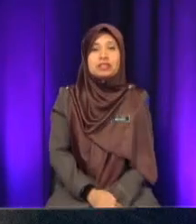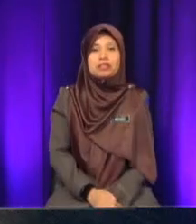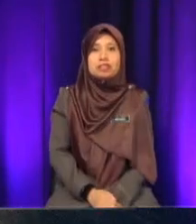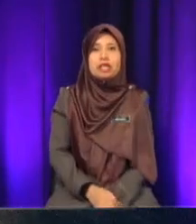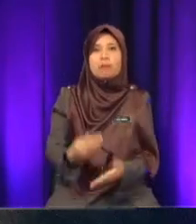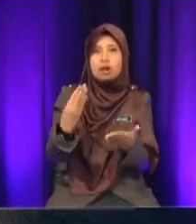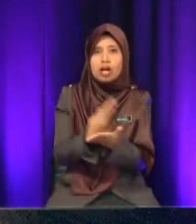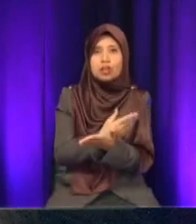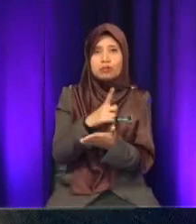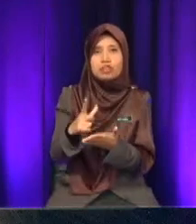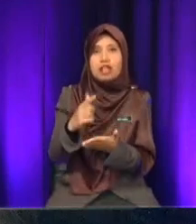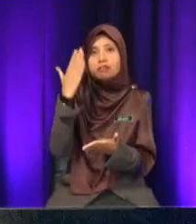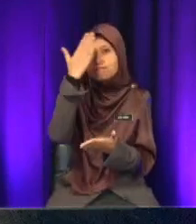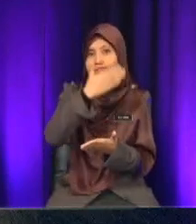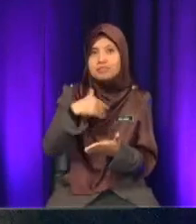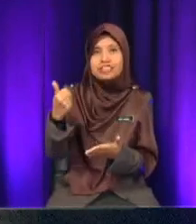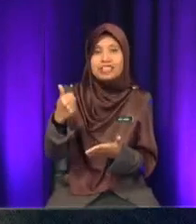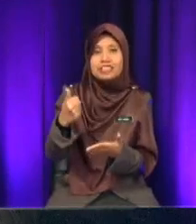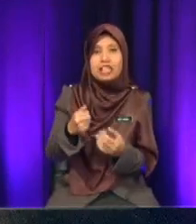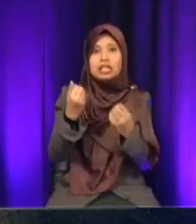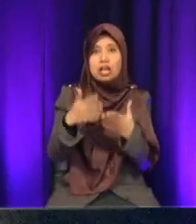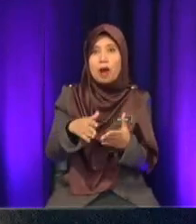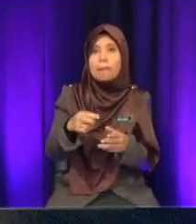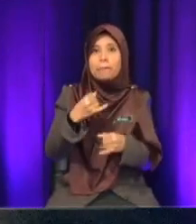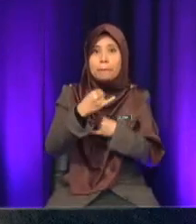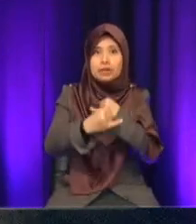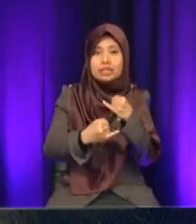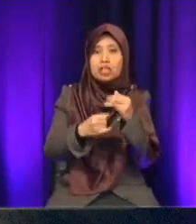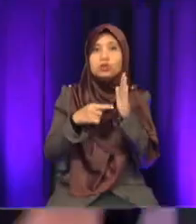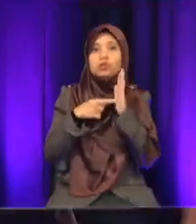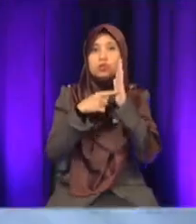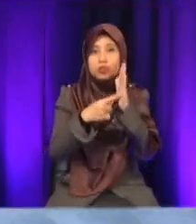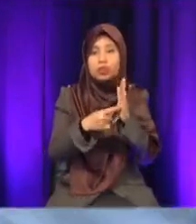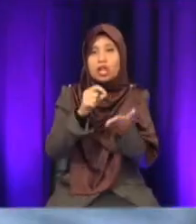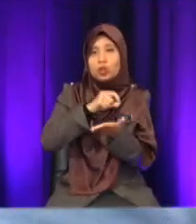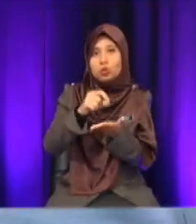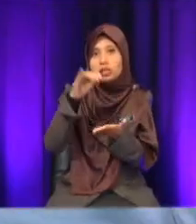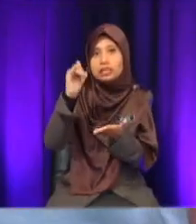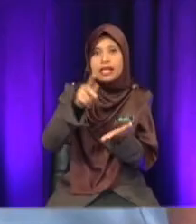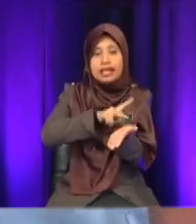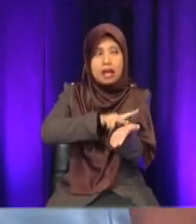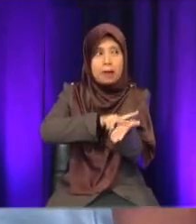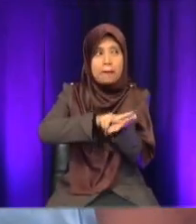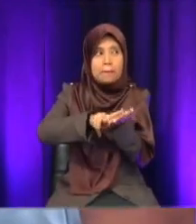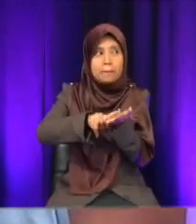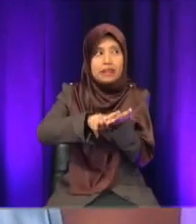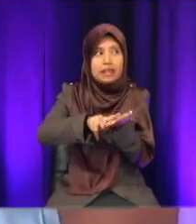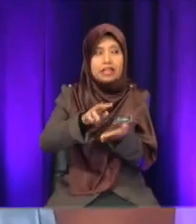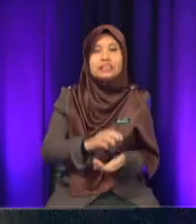baru belajar sekejap tapi Hanif sudah berjaya menunjukkan tulisan yang kemas